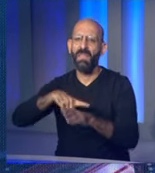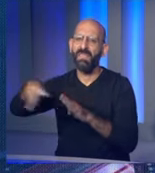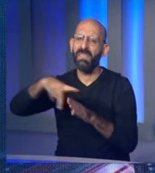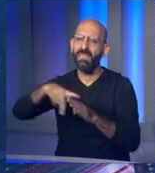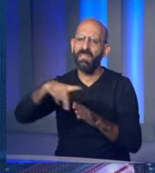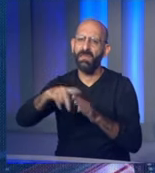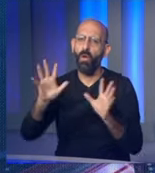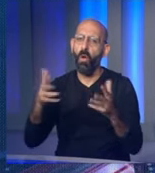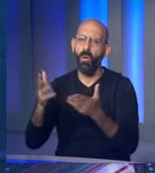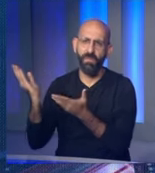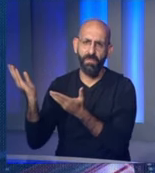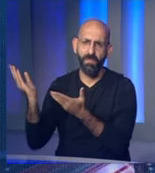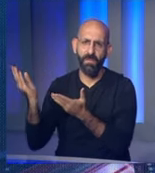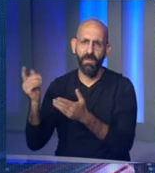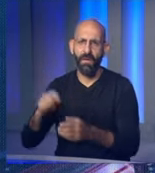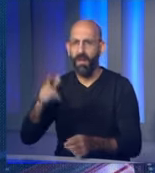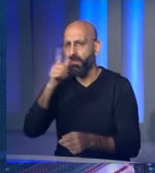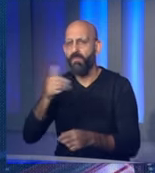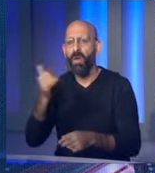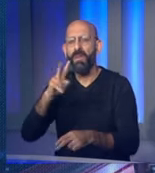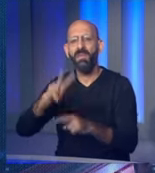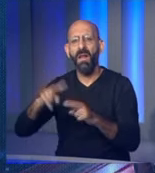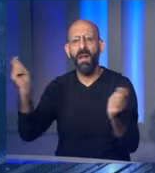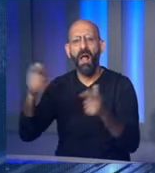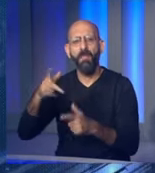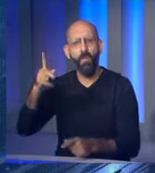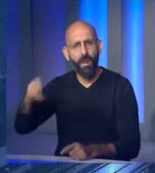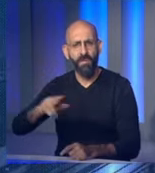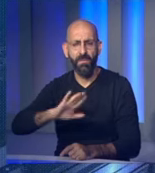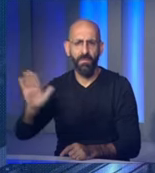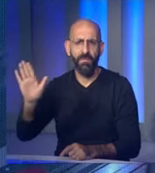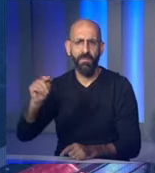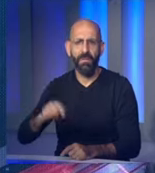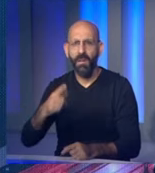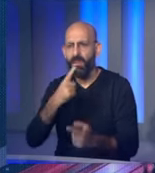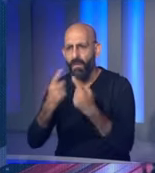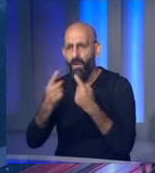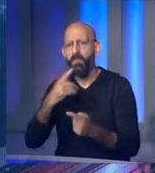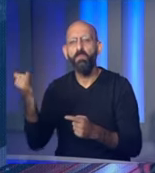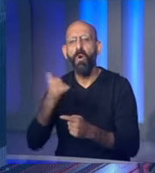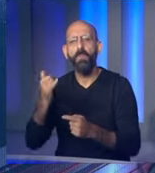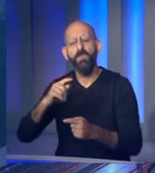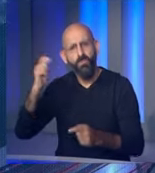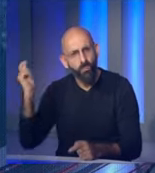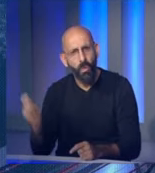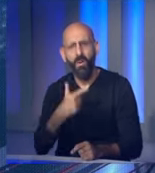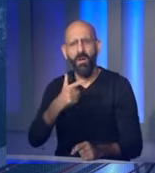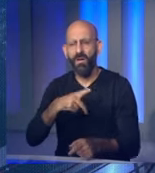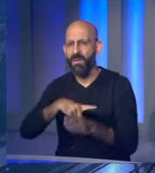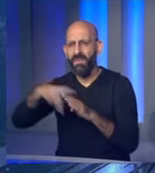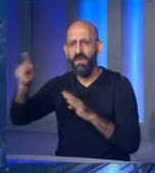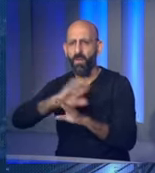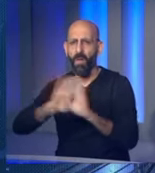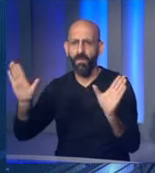النار ينهي العدوان الاسرائيلي على لبنان ومبدعا تخوفه الكبير من عدم وجود اي نيه اسرائيليه بوقف الحرب التكتل اعتبر انه مع الحرص